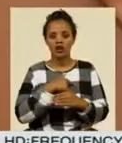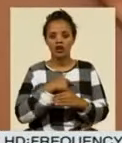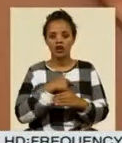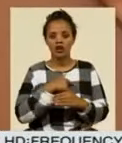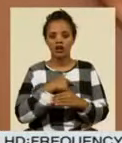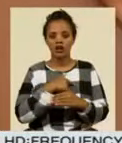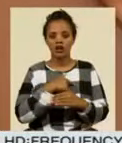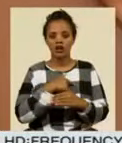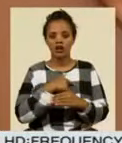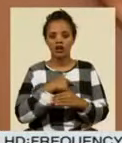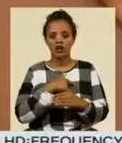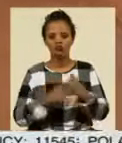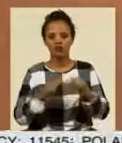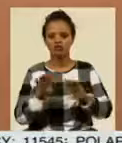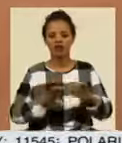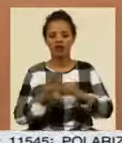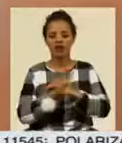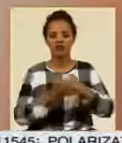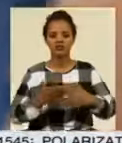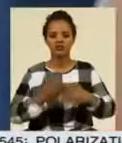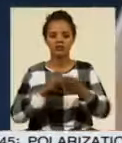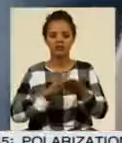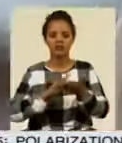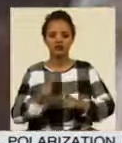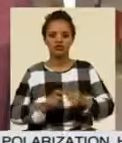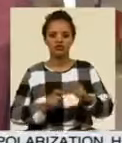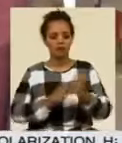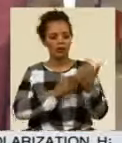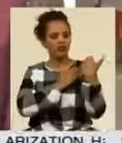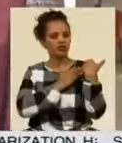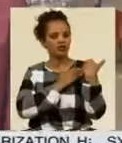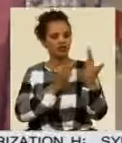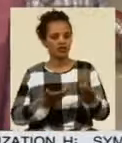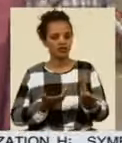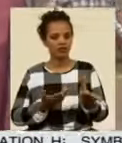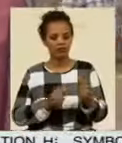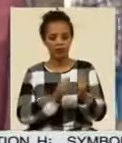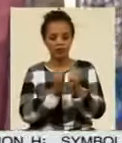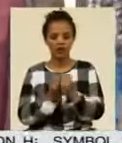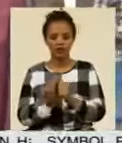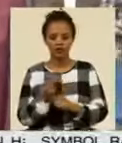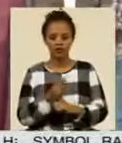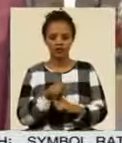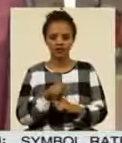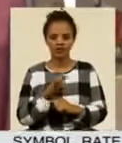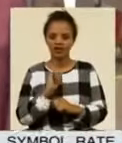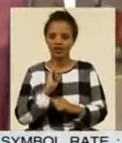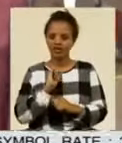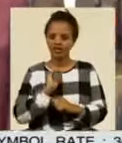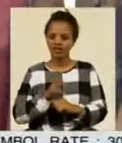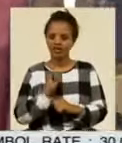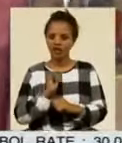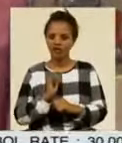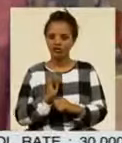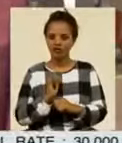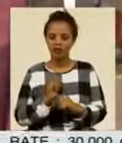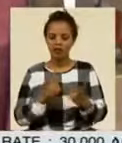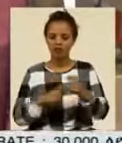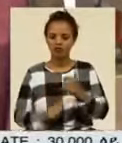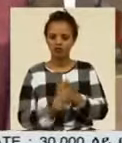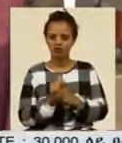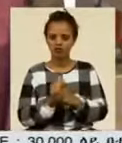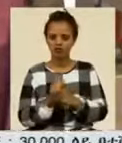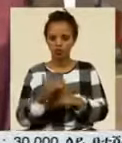ላይ ሙከራ ተደርጓል። በሀገርም ደረጃ የመድኃኒት ቁጥጥር ባለስልጣን ኢፒኤችአይ በጋራ የክትባቱን ውጤታማነት የሚያመጣውን ጎጂ ጎን